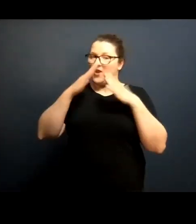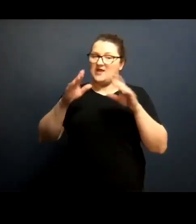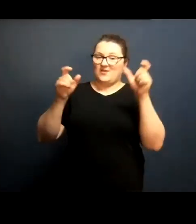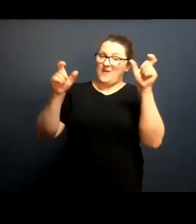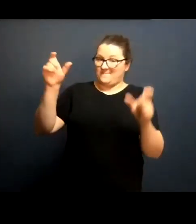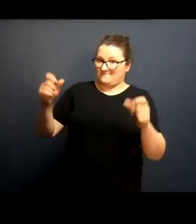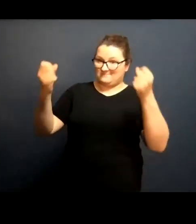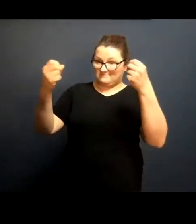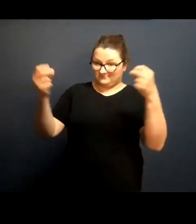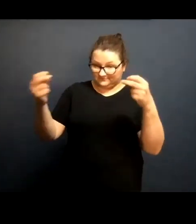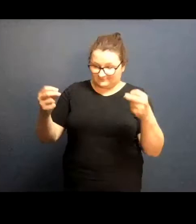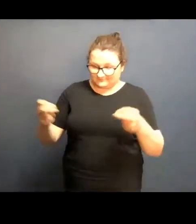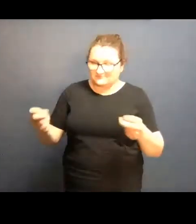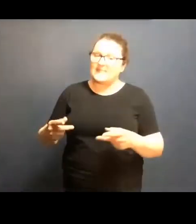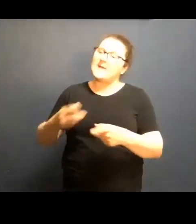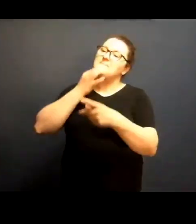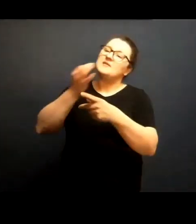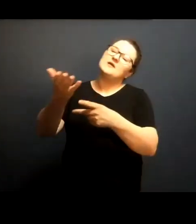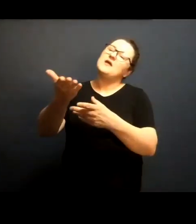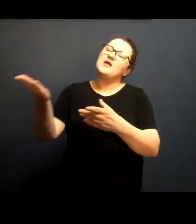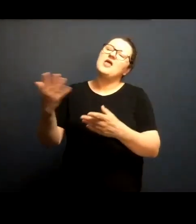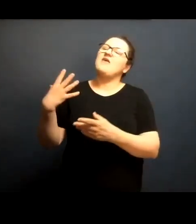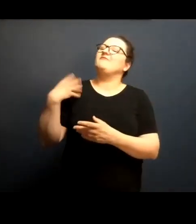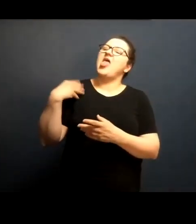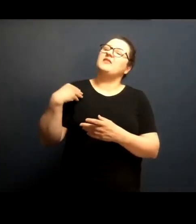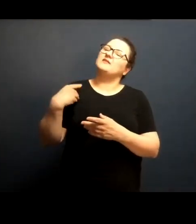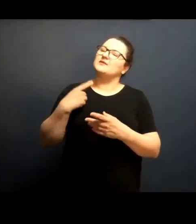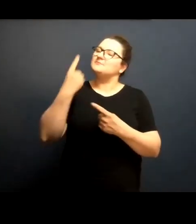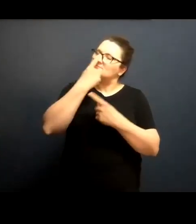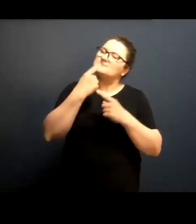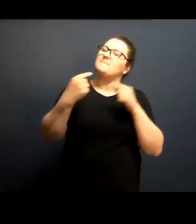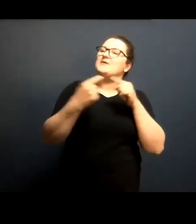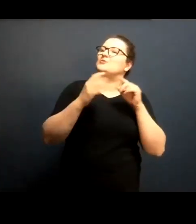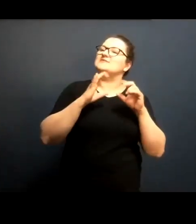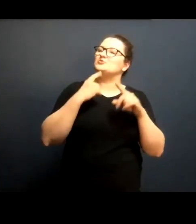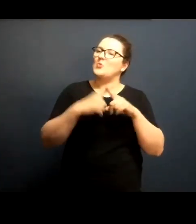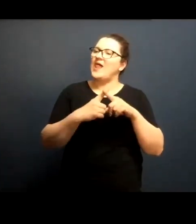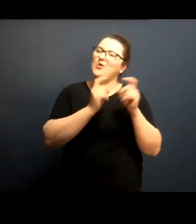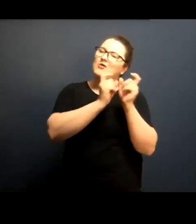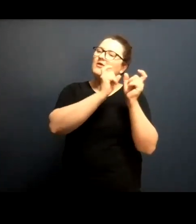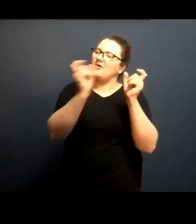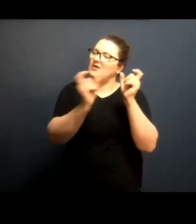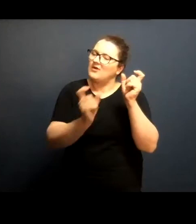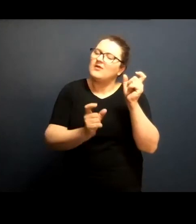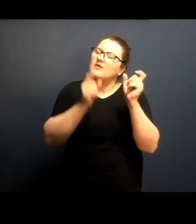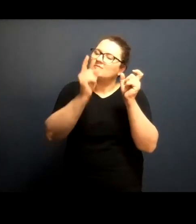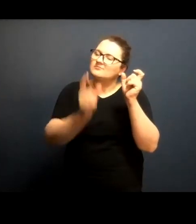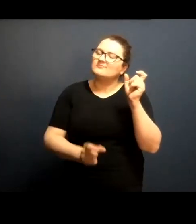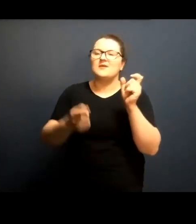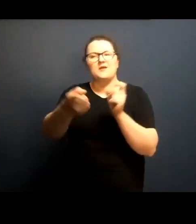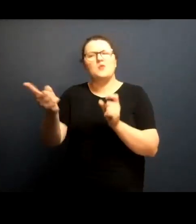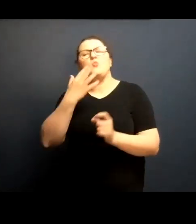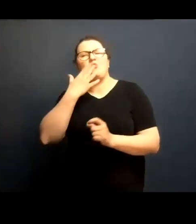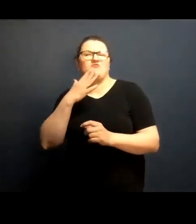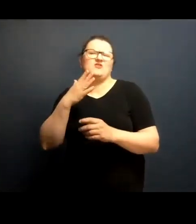kolumny, zadając pytanie, w jakim wieku ludzie mogli w ten sposób mapować seksualność. No i typy były takie, że w ich pokoleniu